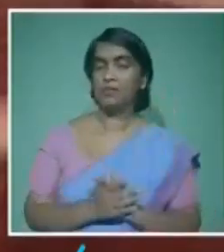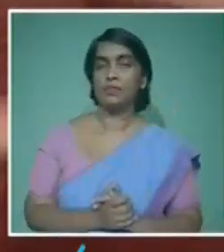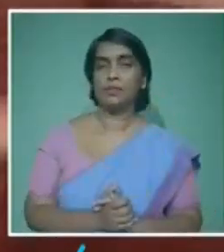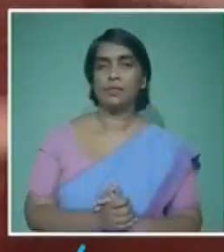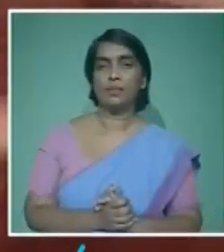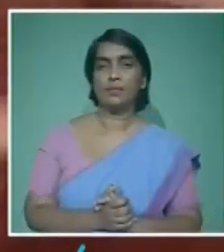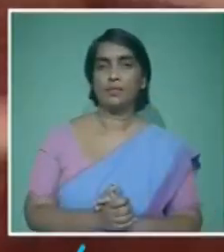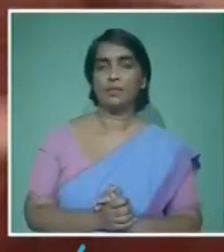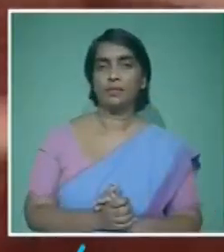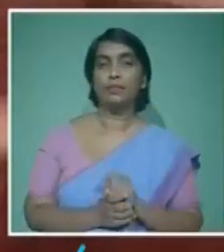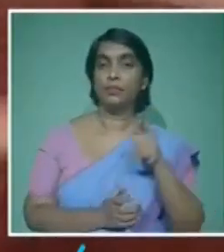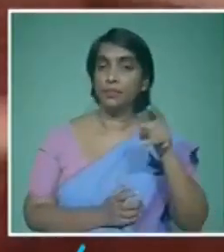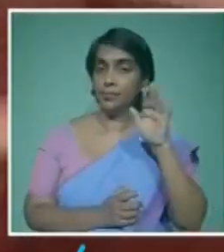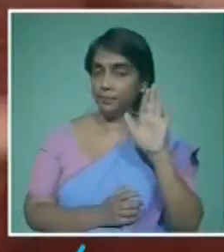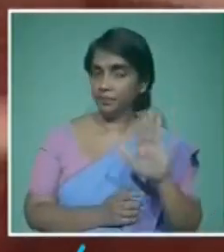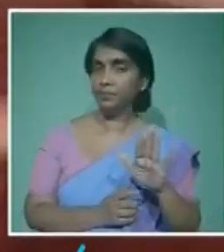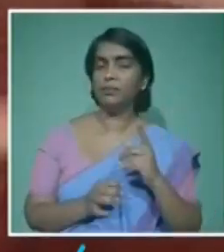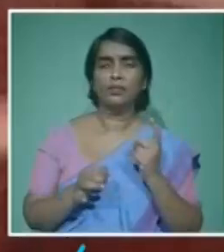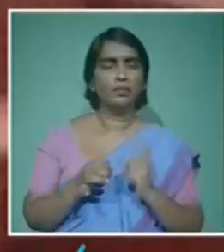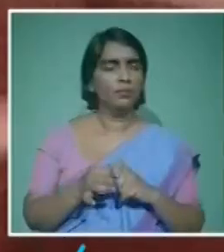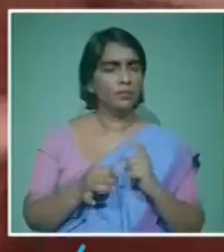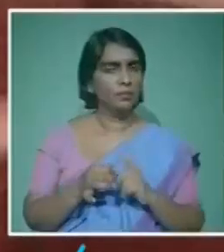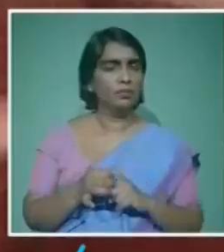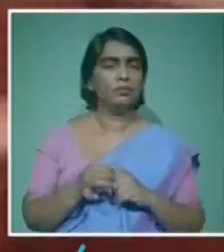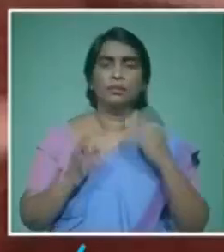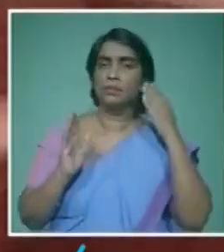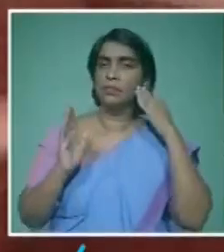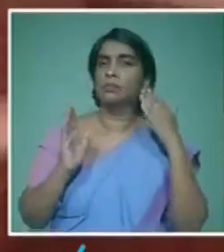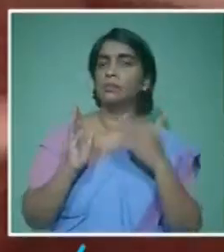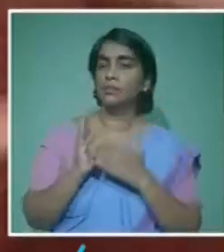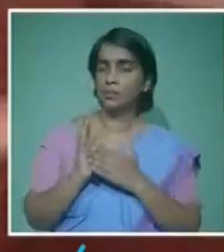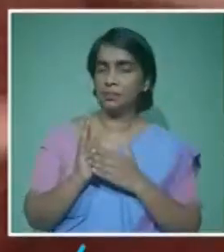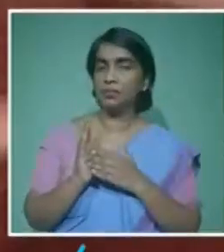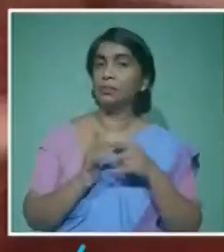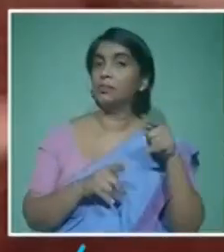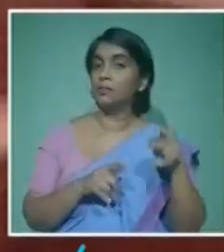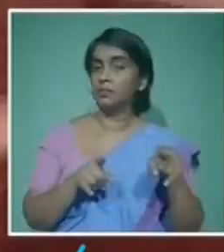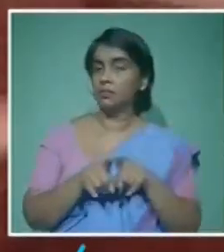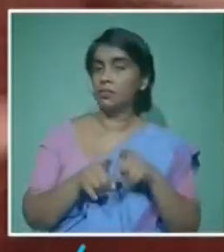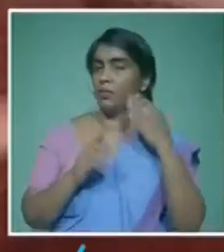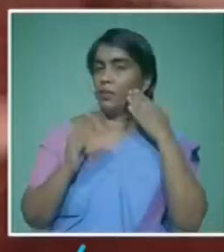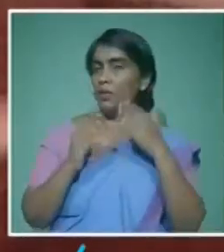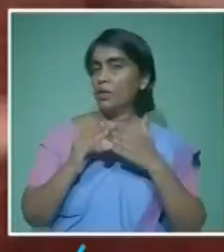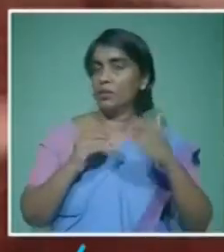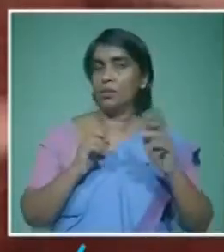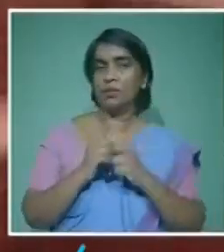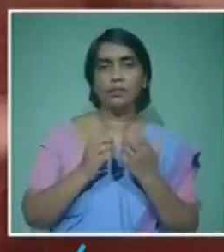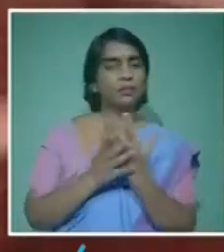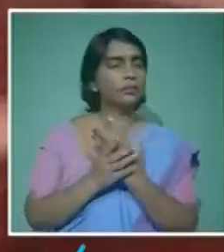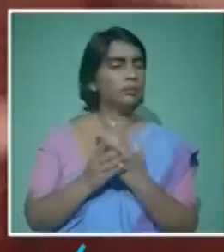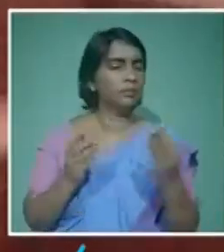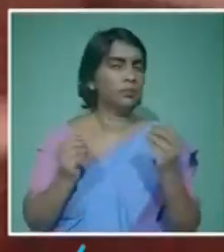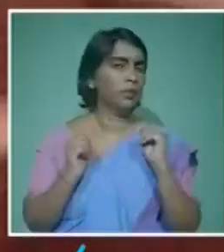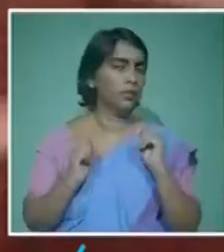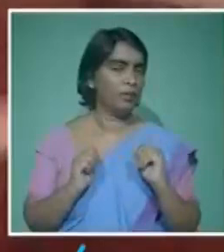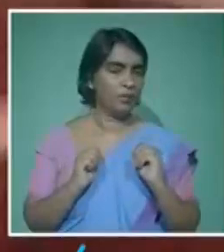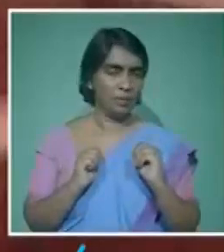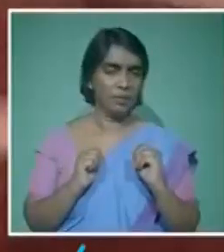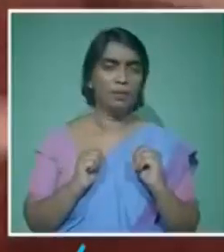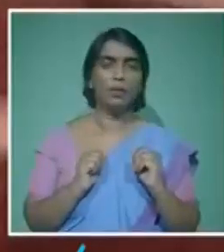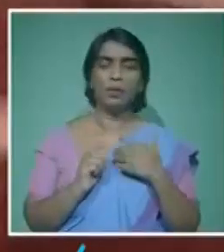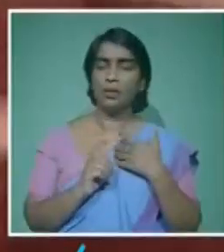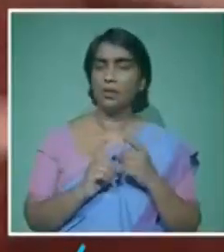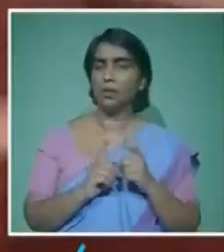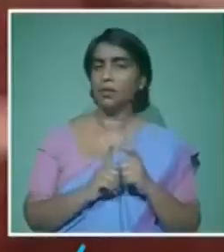தீர்வுகளை எந்த வகையிலேனும் எட்ட வேண்டும் என்ற நோக்கத்திலும் ஒரு இறுக்கமான சூழலிலும் கூட தென்பகுதி முதல்